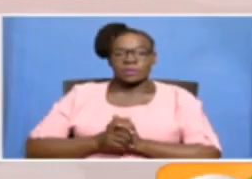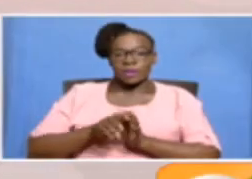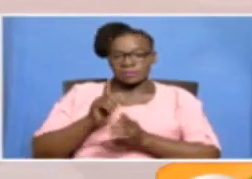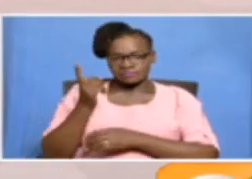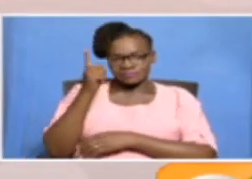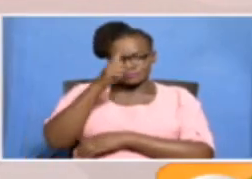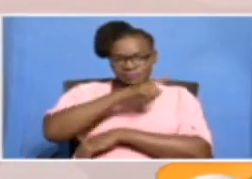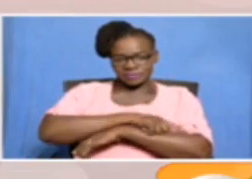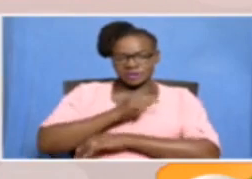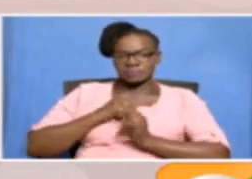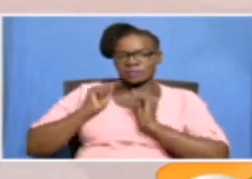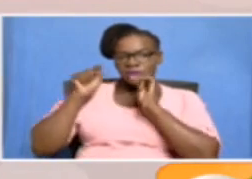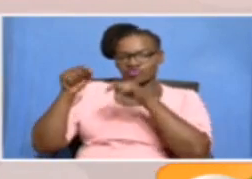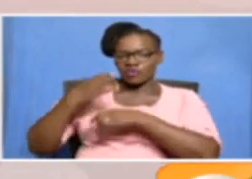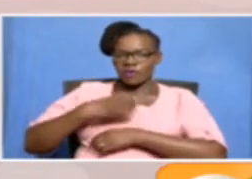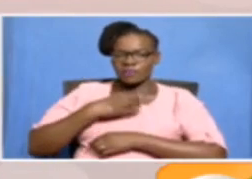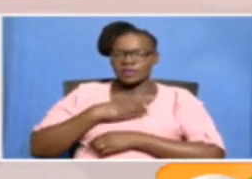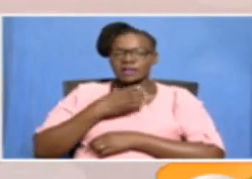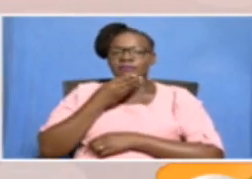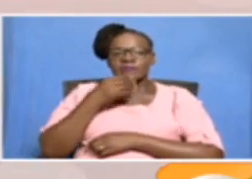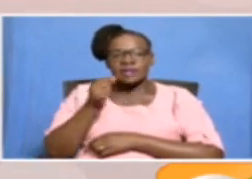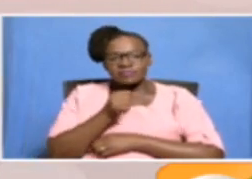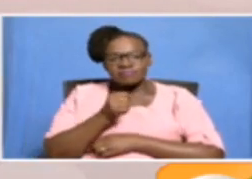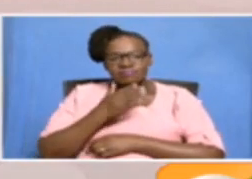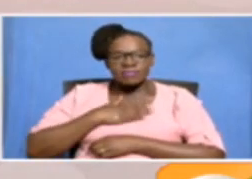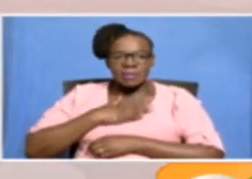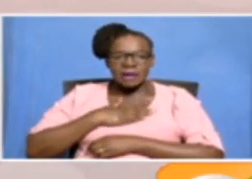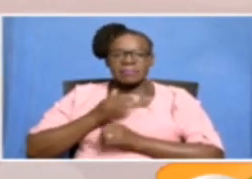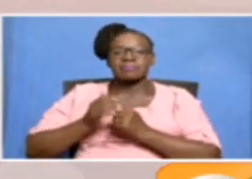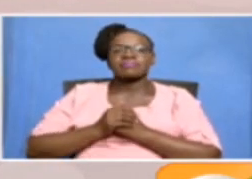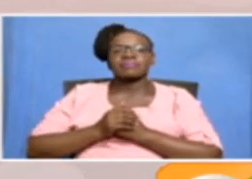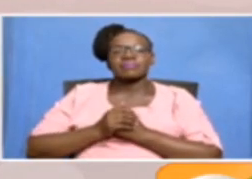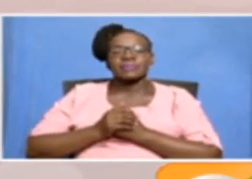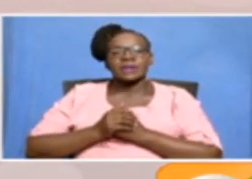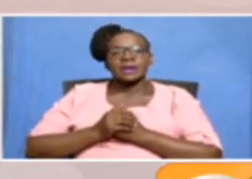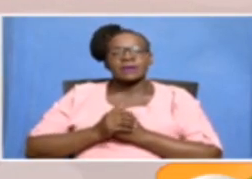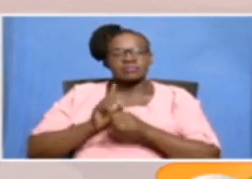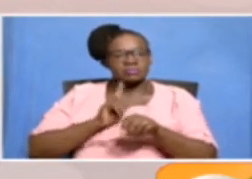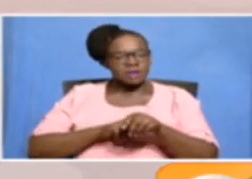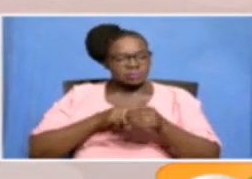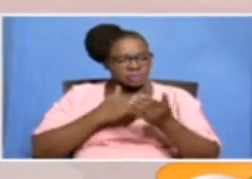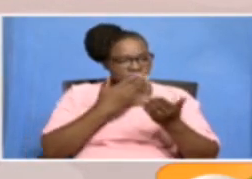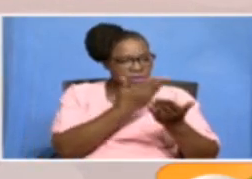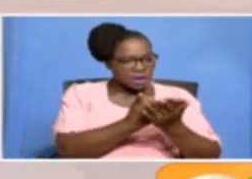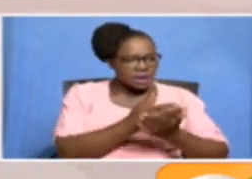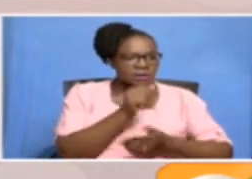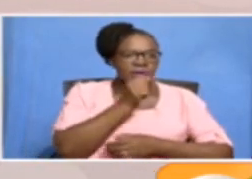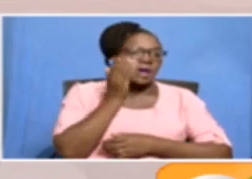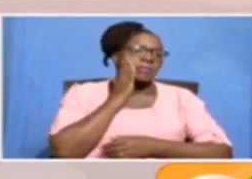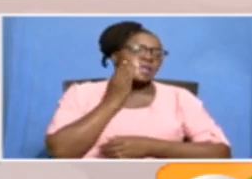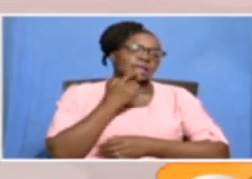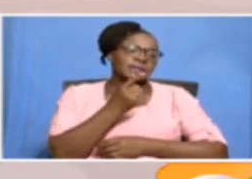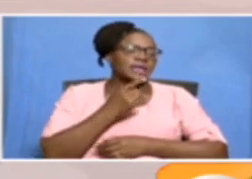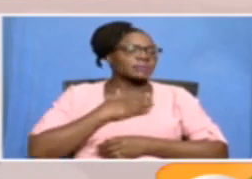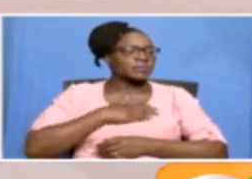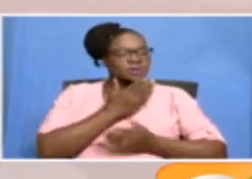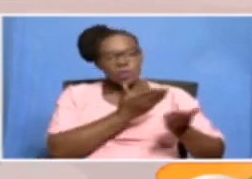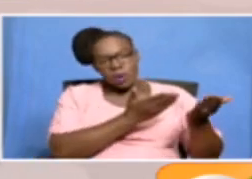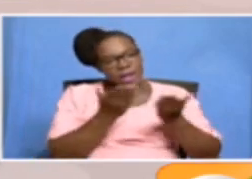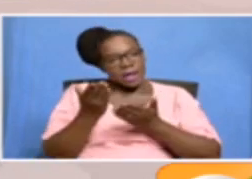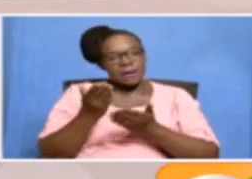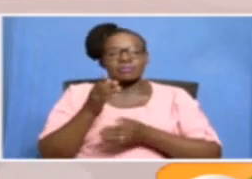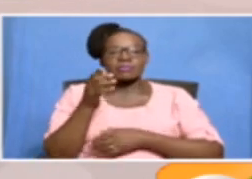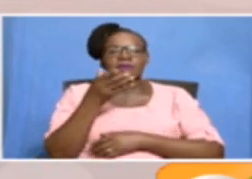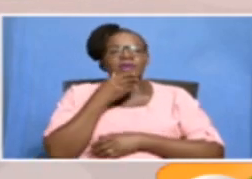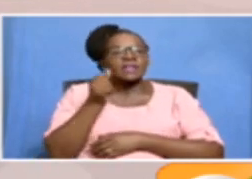moja nilikwenda kumtembelea babu yangu. Sasa nilipofika tu nyanya akaniambia Peter yuko ndani